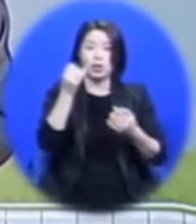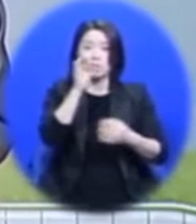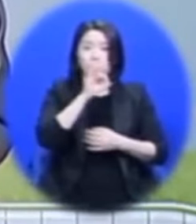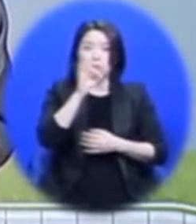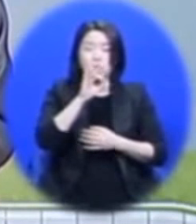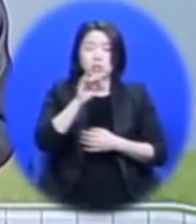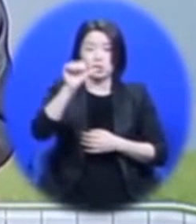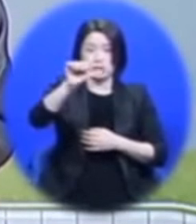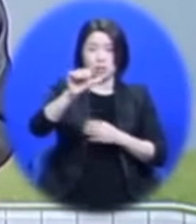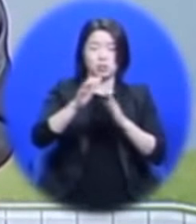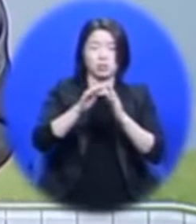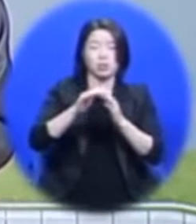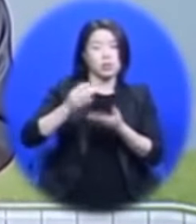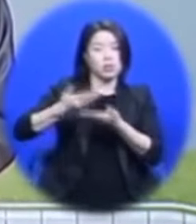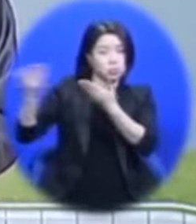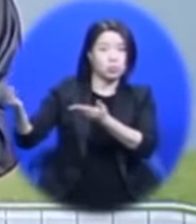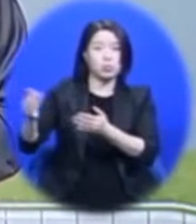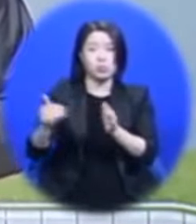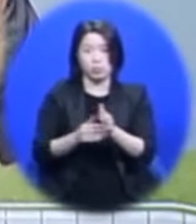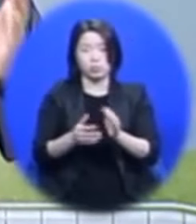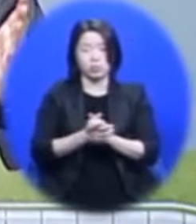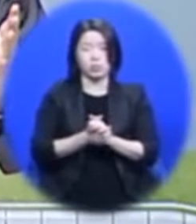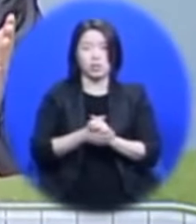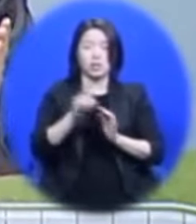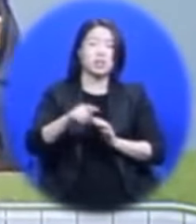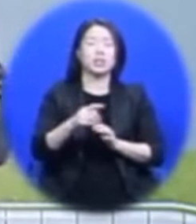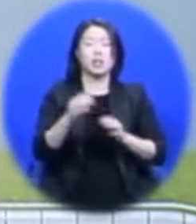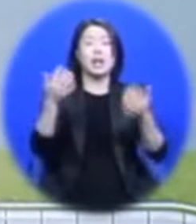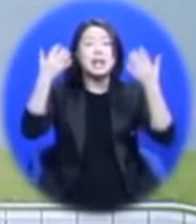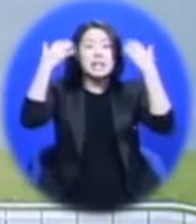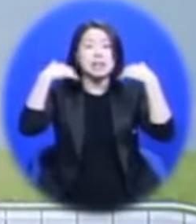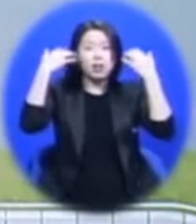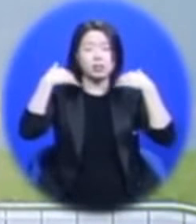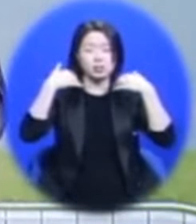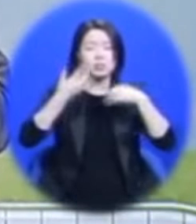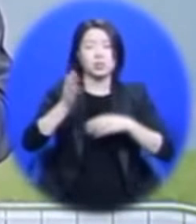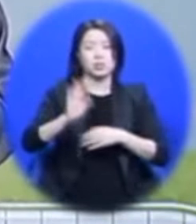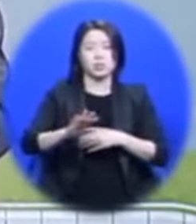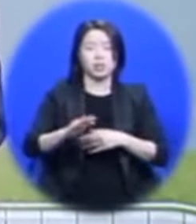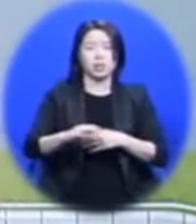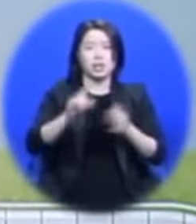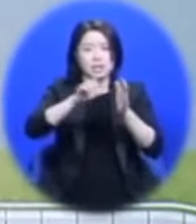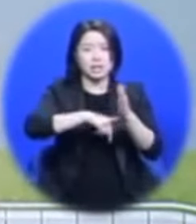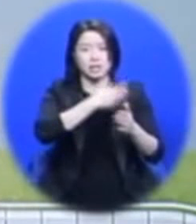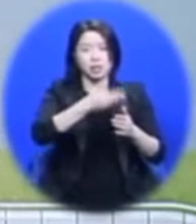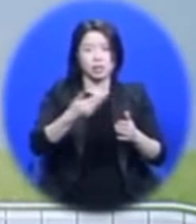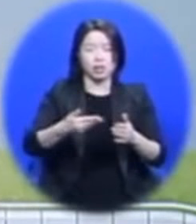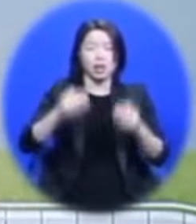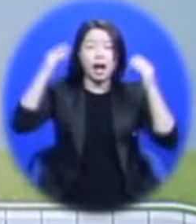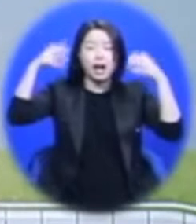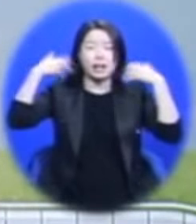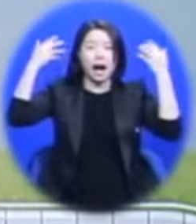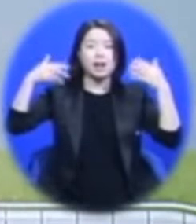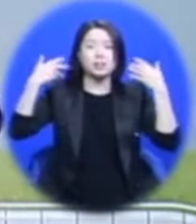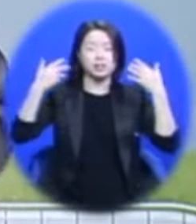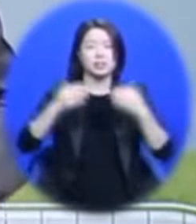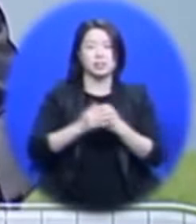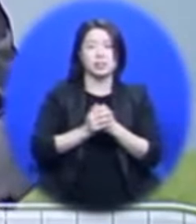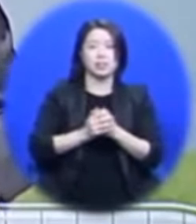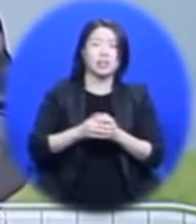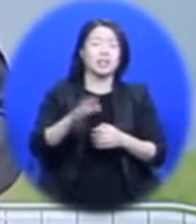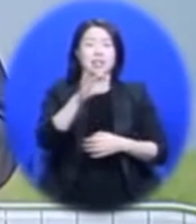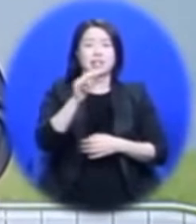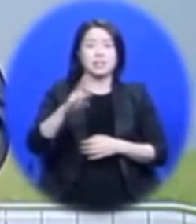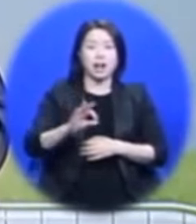옆집에 다 줘버렸어요. 그게 여름이었는데 시간이 지나가서 이제 어느 가을입니다. 이 양